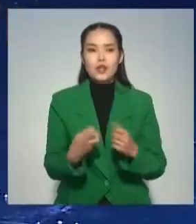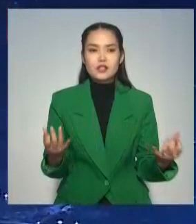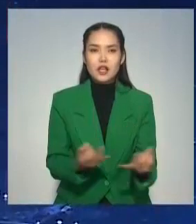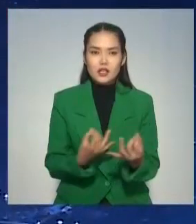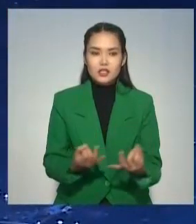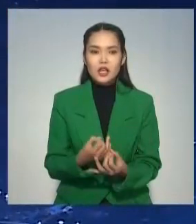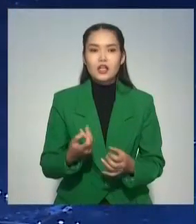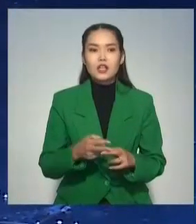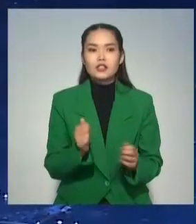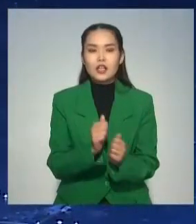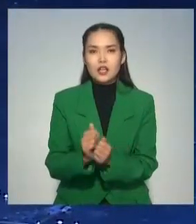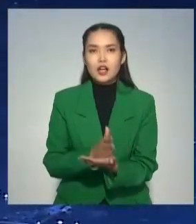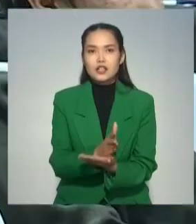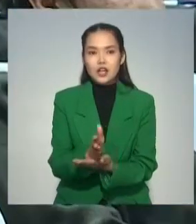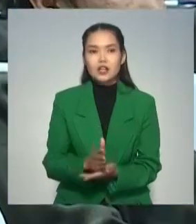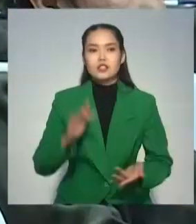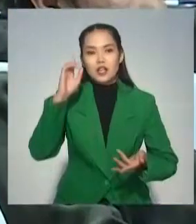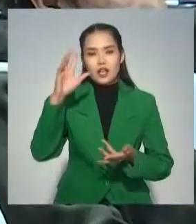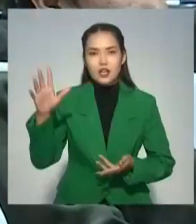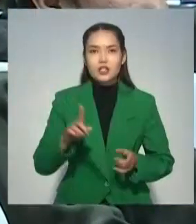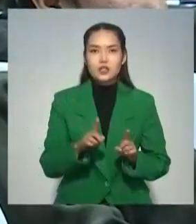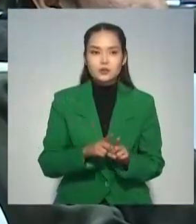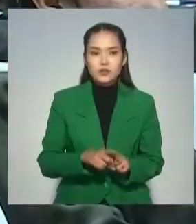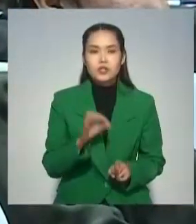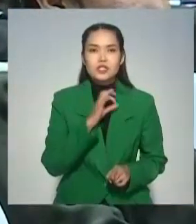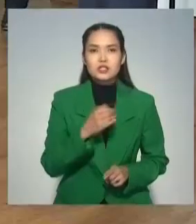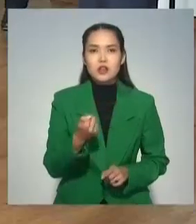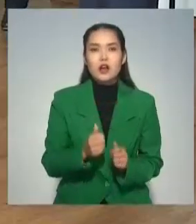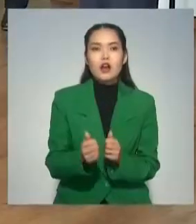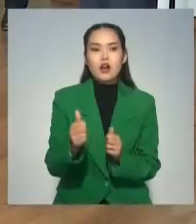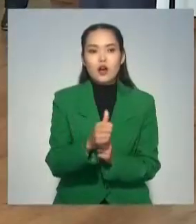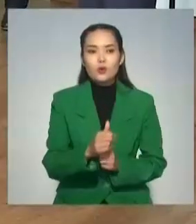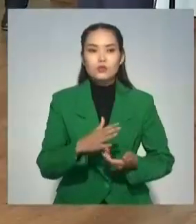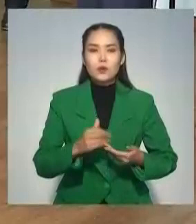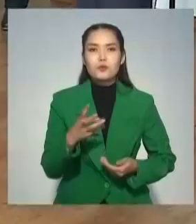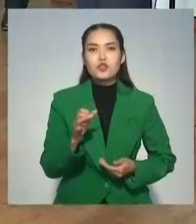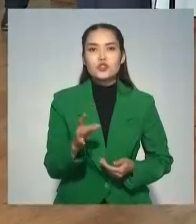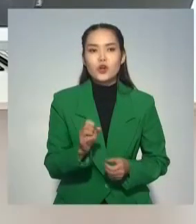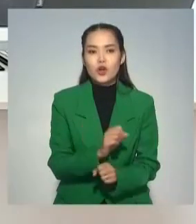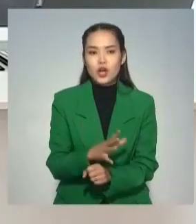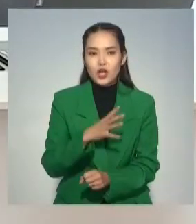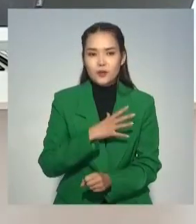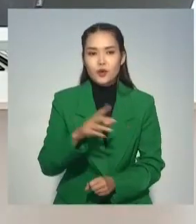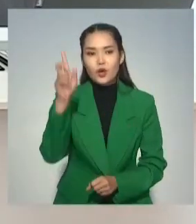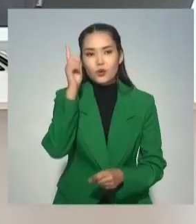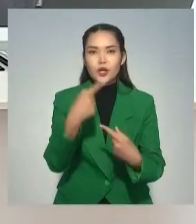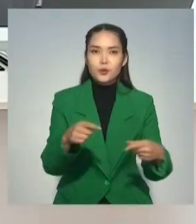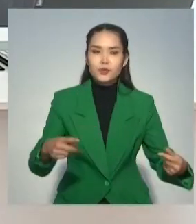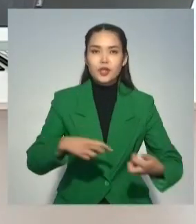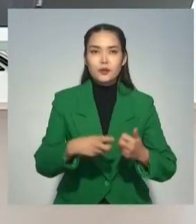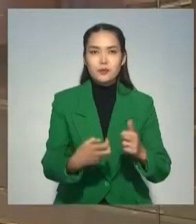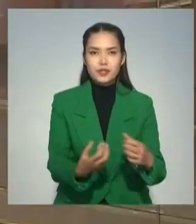аймақтан халықтың үдере көшуі алаңдатарлық жағдай дейді олар. Партия өкілдері мұнан кейін Талдықорғандағы штабқа тоқтады. Онда өңірдегі өзекті мәселелер